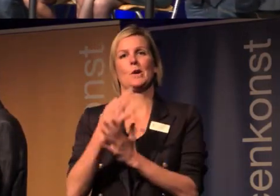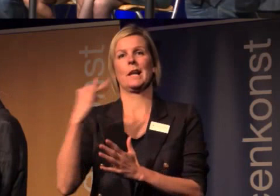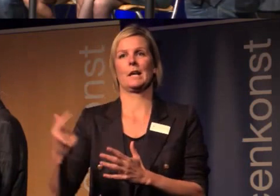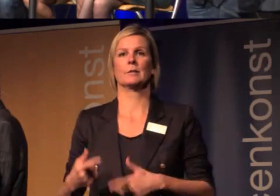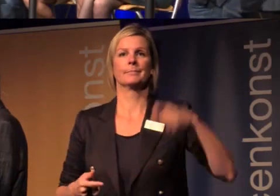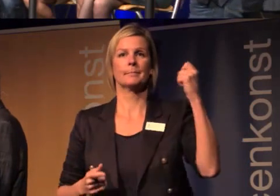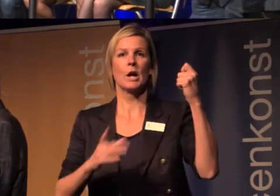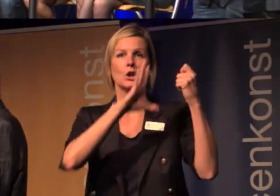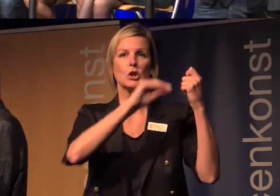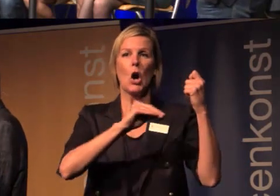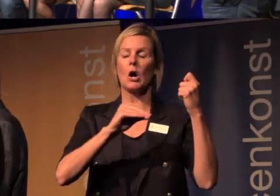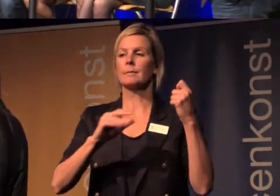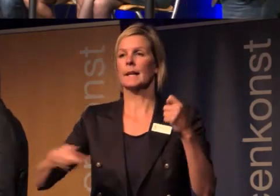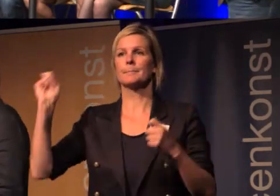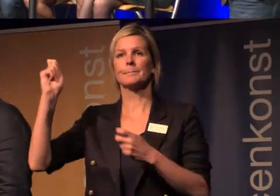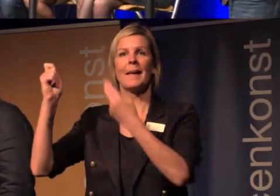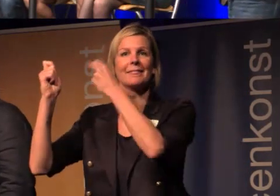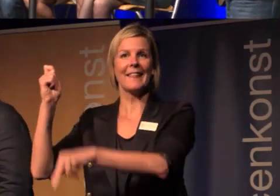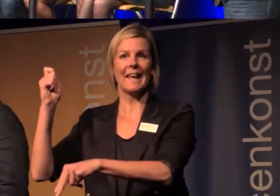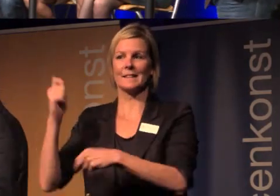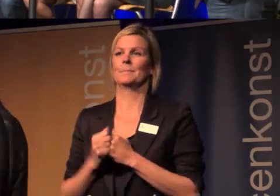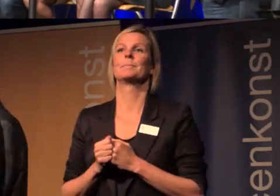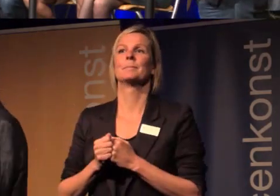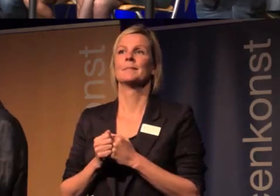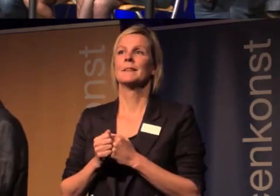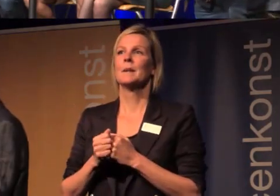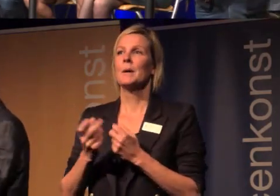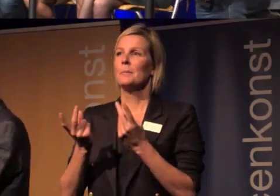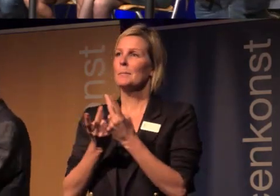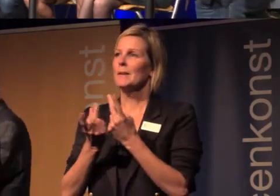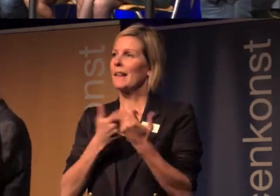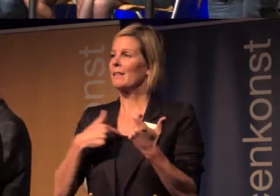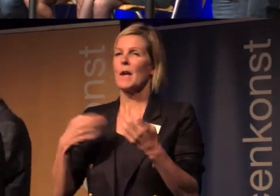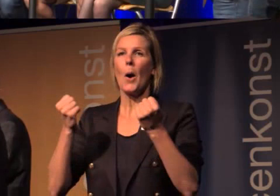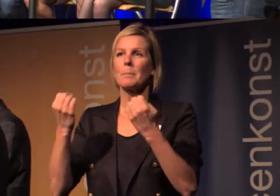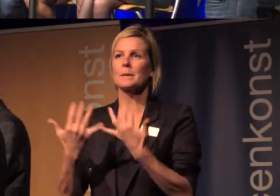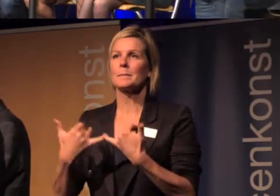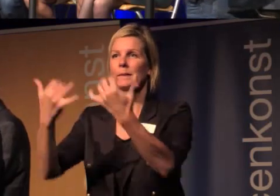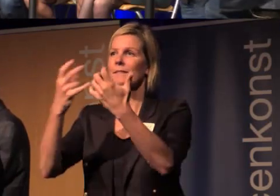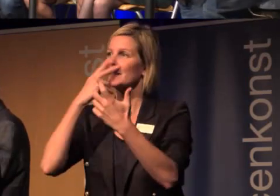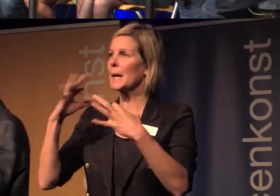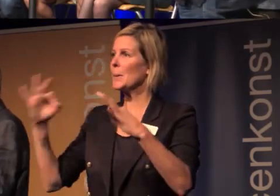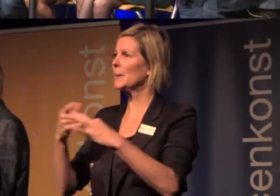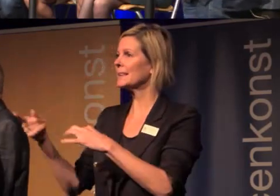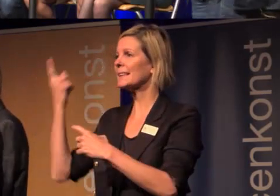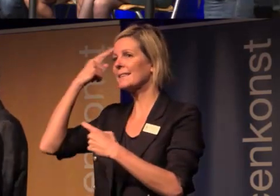eller nej. Så hoppas vi att det här ska åskådliggöra några av skiljelinjerna i kulturpolitiken.